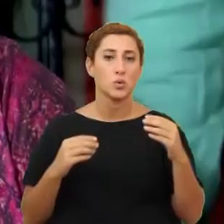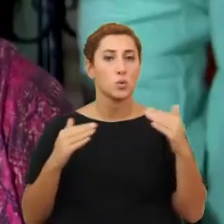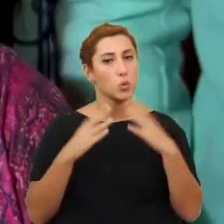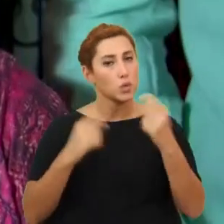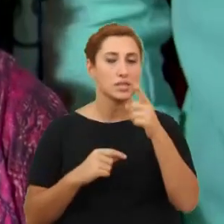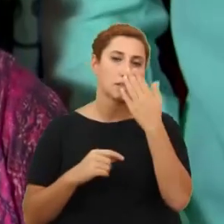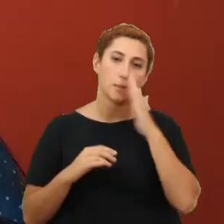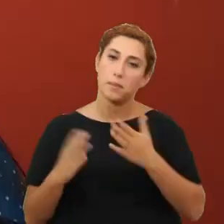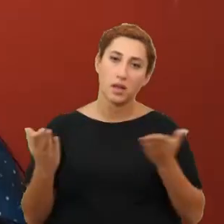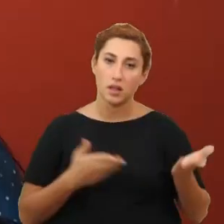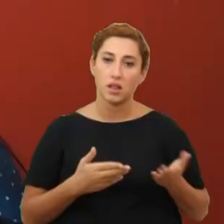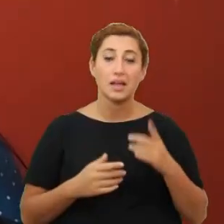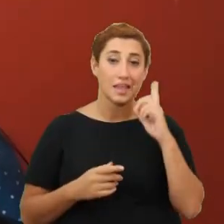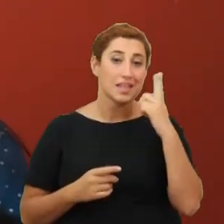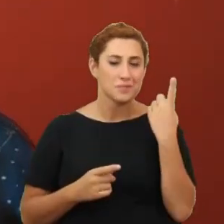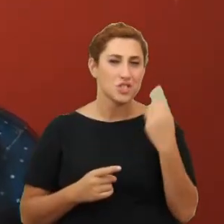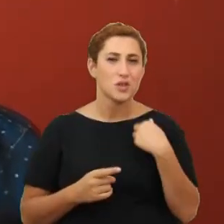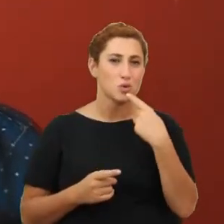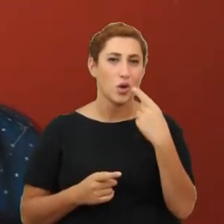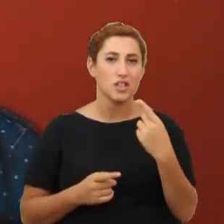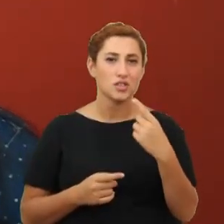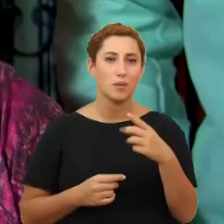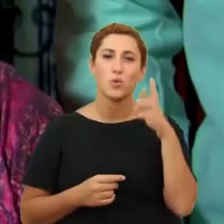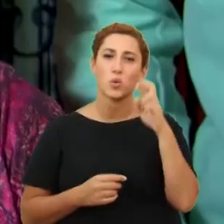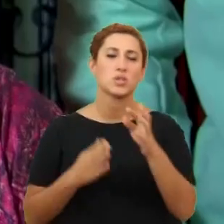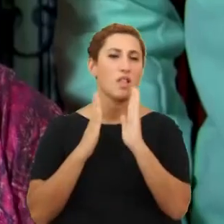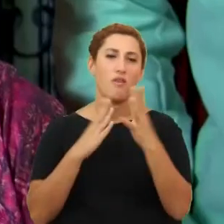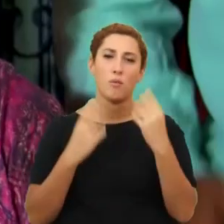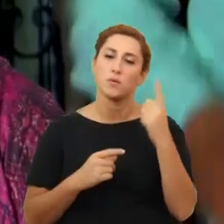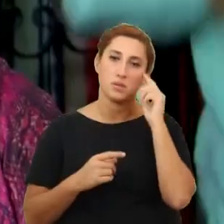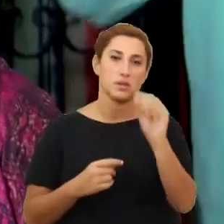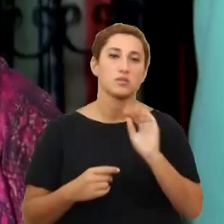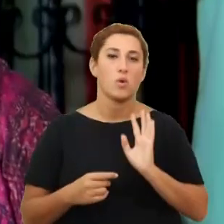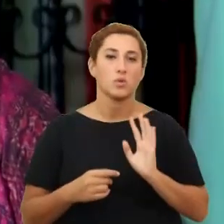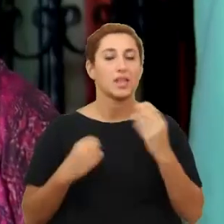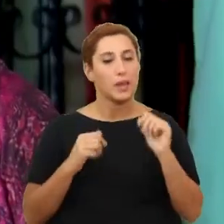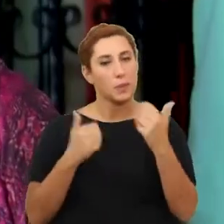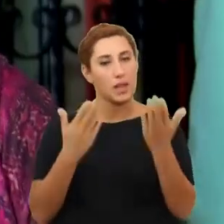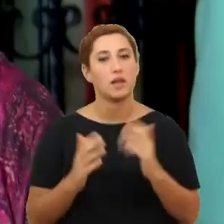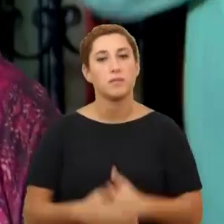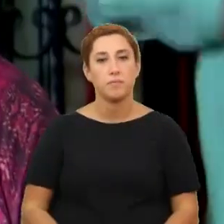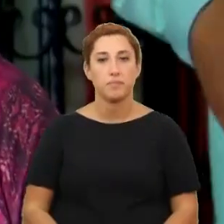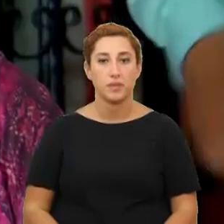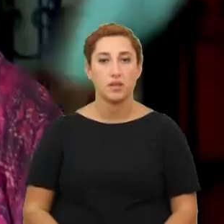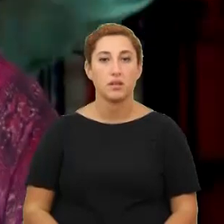Müsaitseniz siz de bekleriz. Yalnız bir şey söyleyeceğim. Küslüğümüz devam ediyor, ona göre. İyi günler.